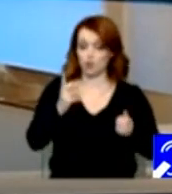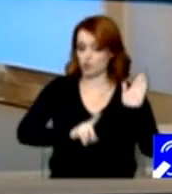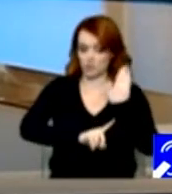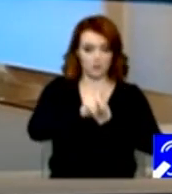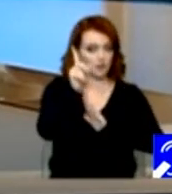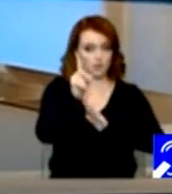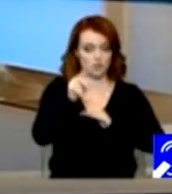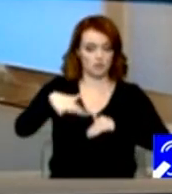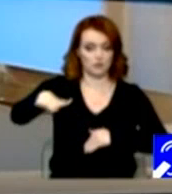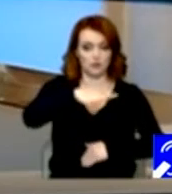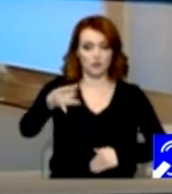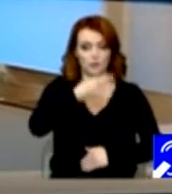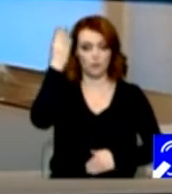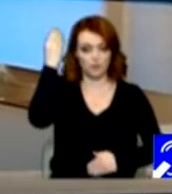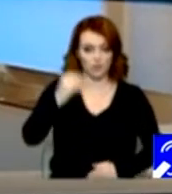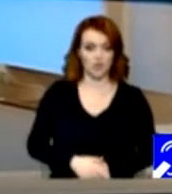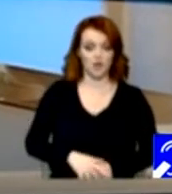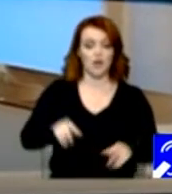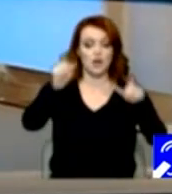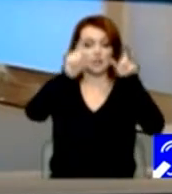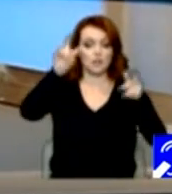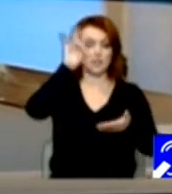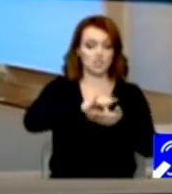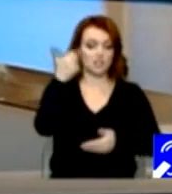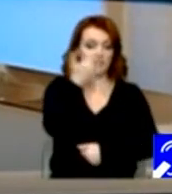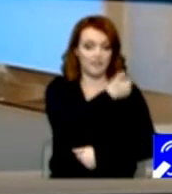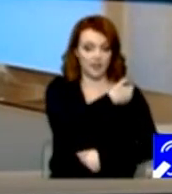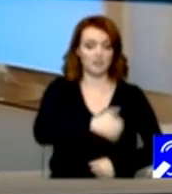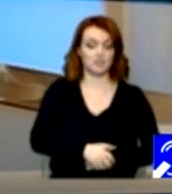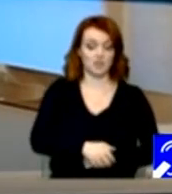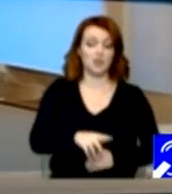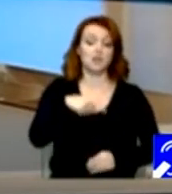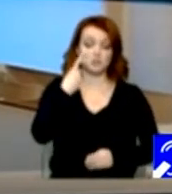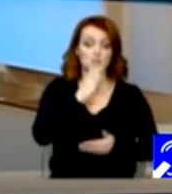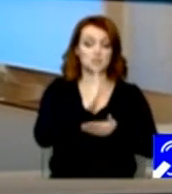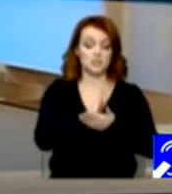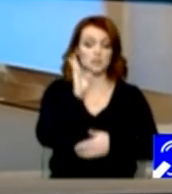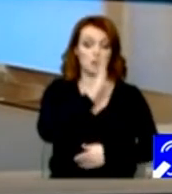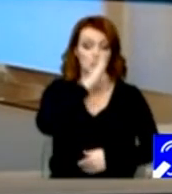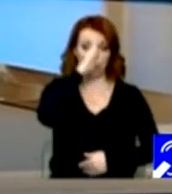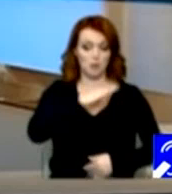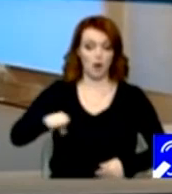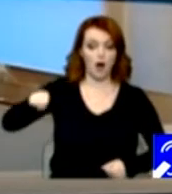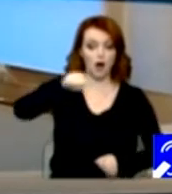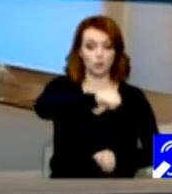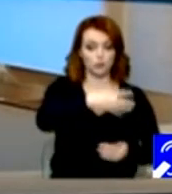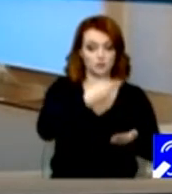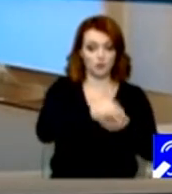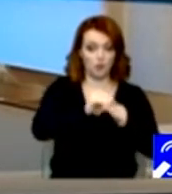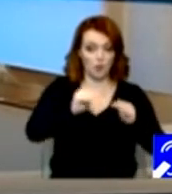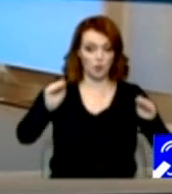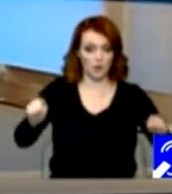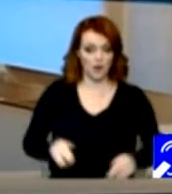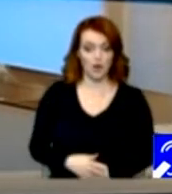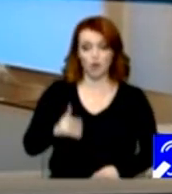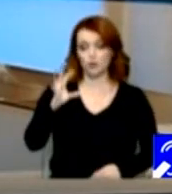Republica Moldova cei de la centrele de vaccinare spun că părinții își aduc copiii doar că sistemul de înregistrare este deocamdată